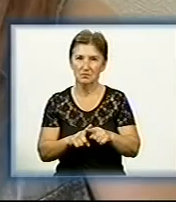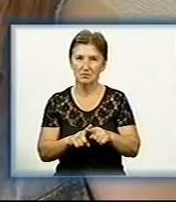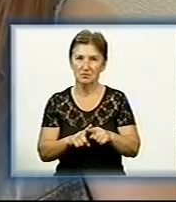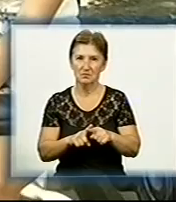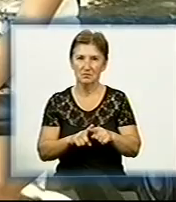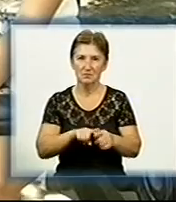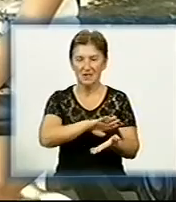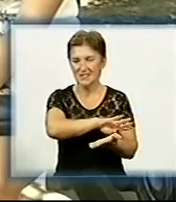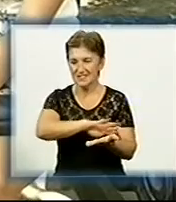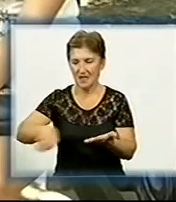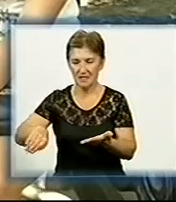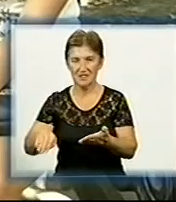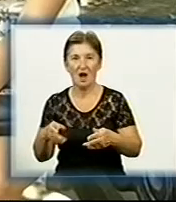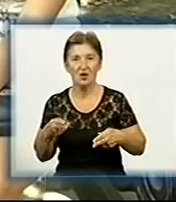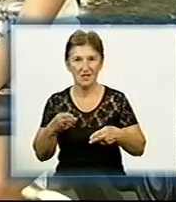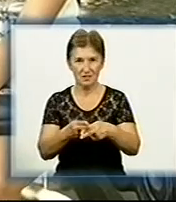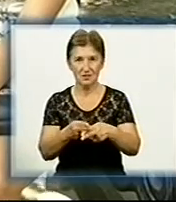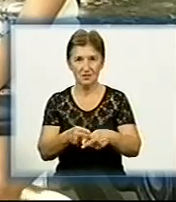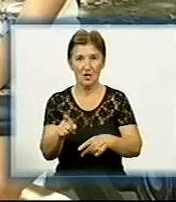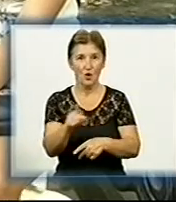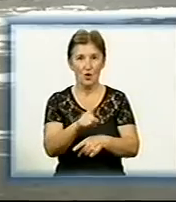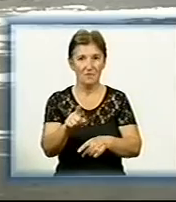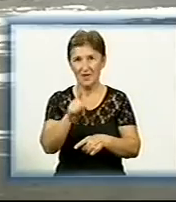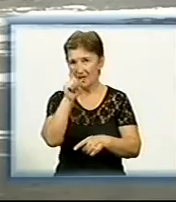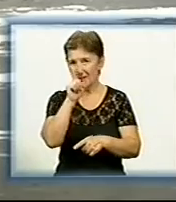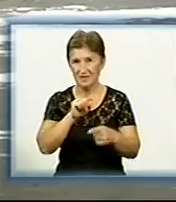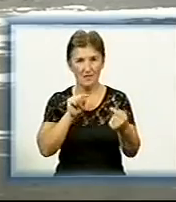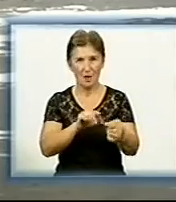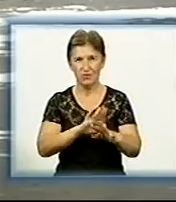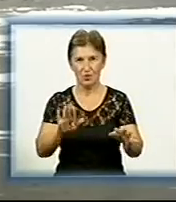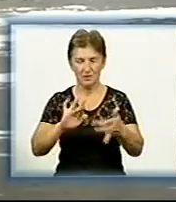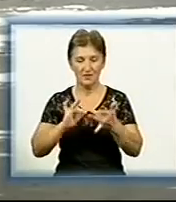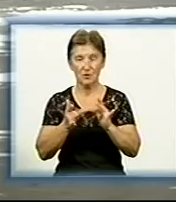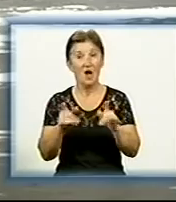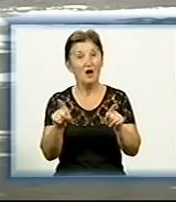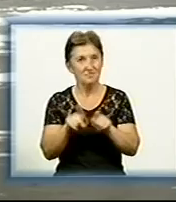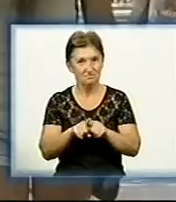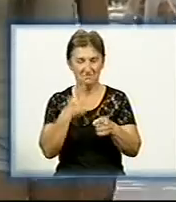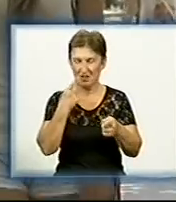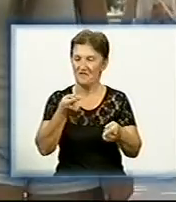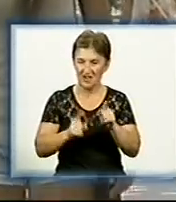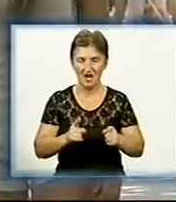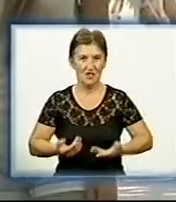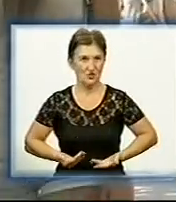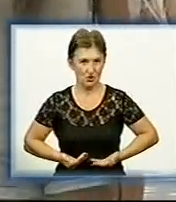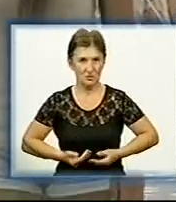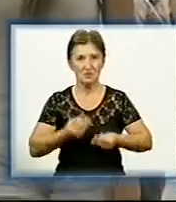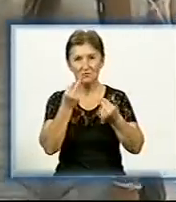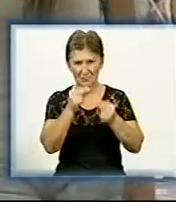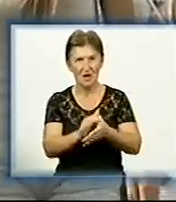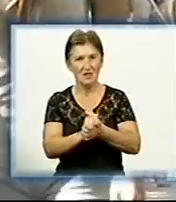снятие границ. Подруги Жанна та Вікторія не проти товаришування у мережі, але сподіваються, їх дружні стосунки в реалі міцніші за